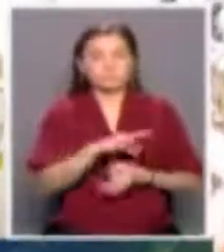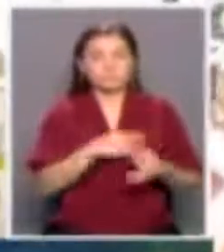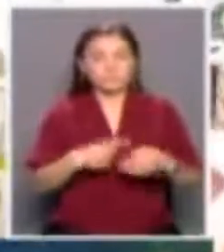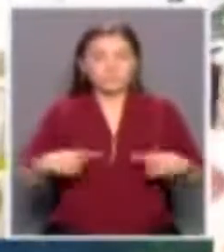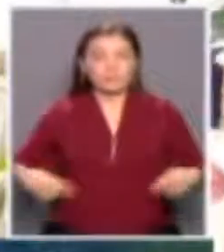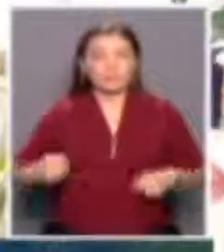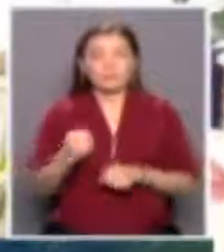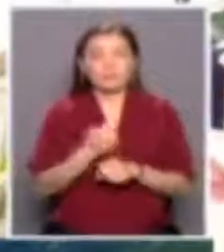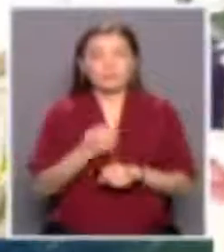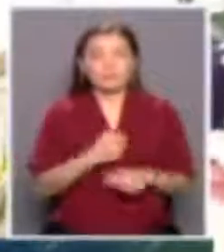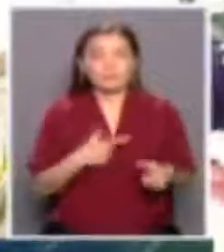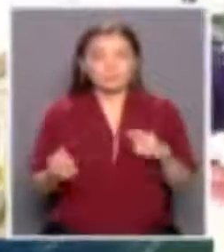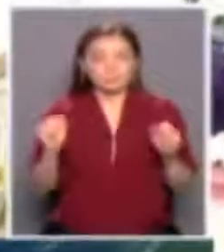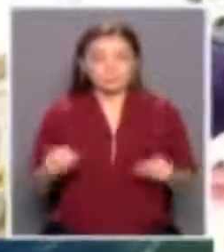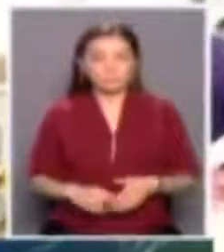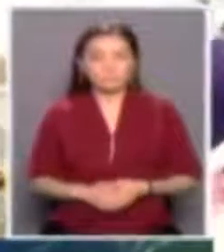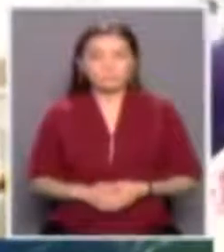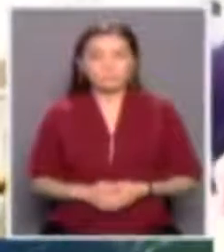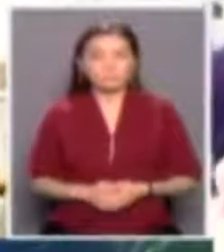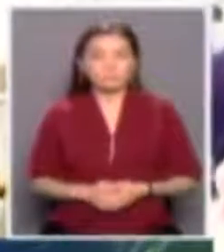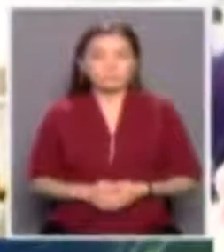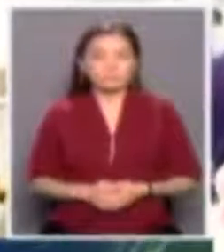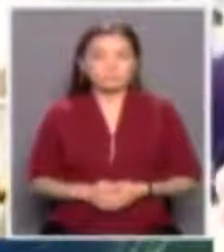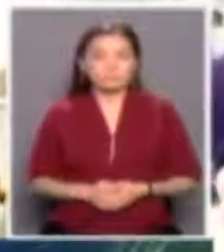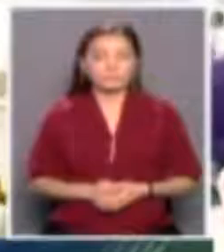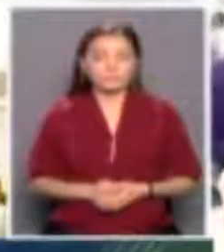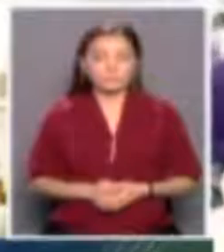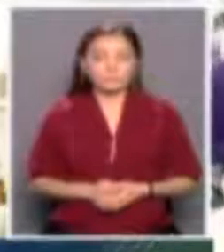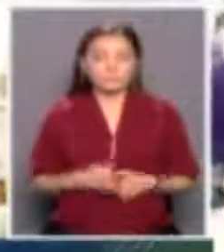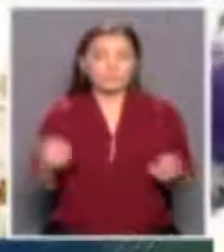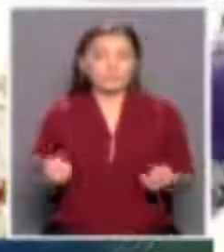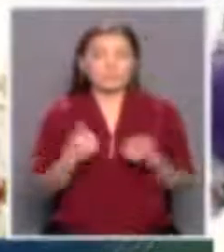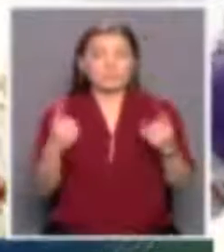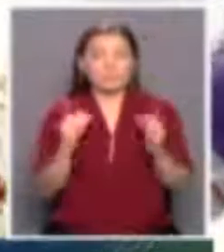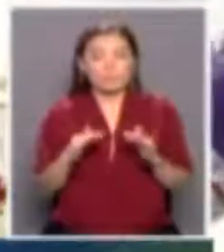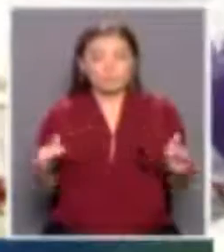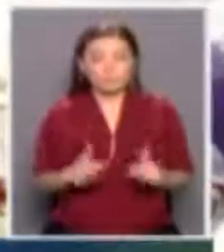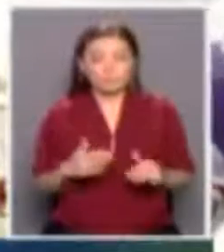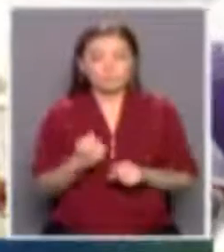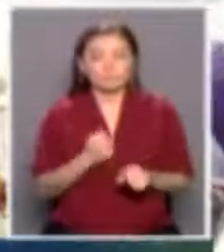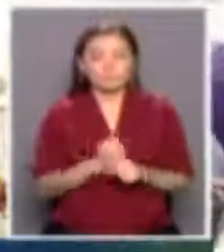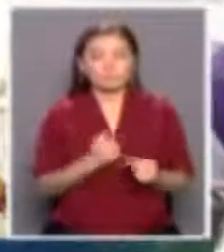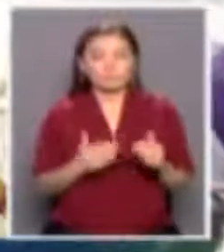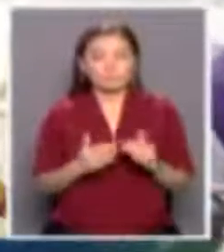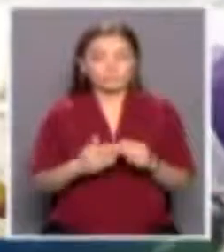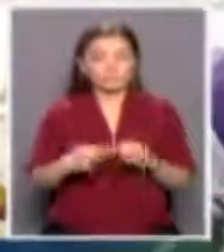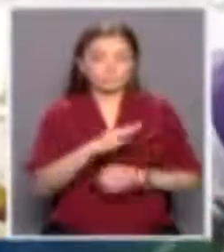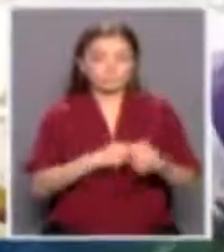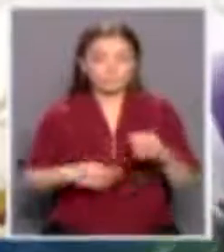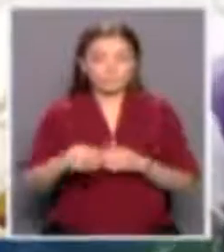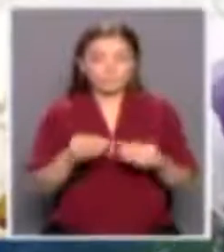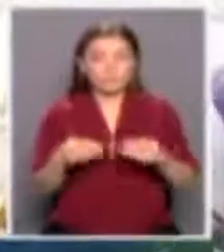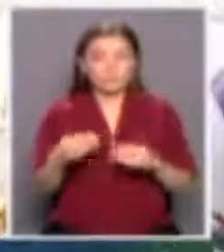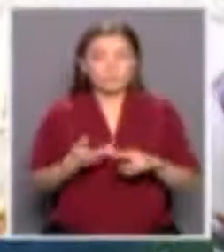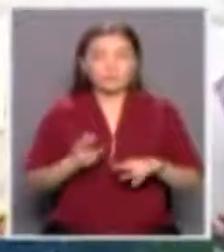тұрмыстық қалдықтан дайындалған заттар. Мынау кәдімгі шырша. Ол қалбырдан дайындалған.